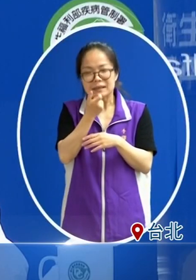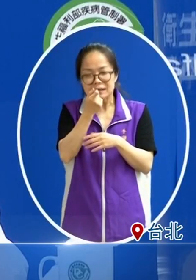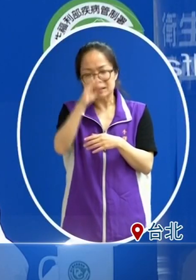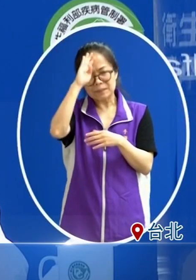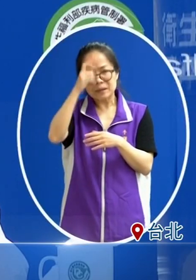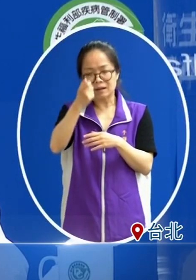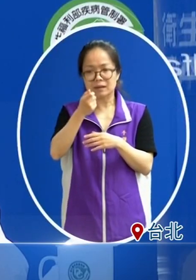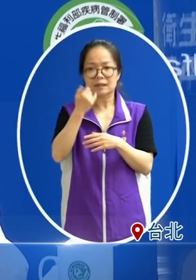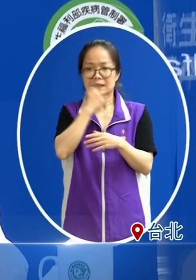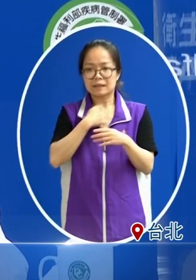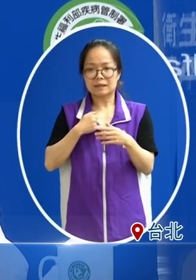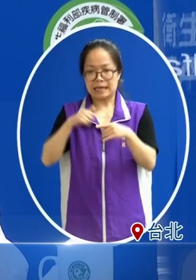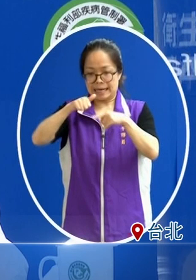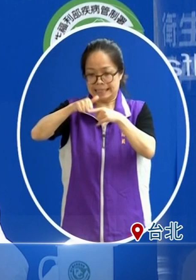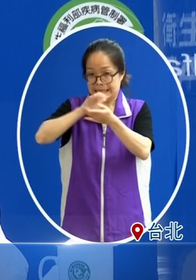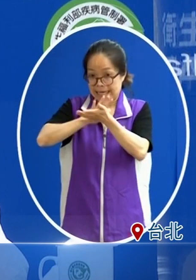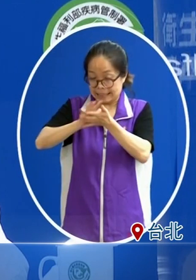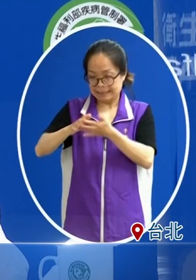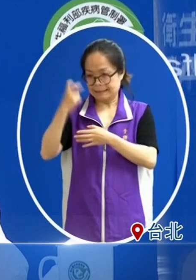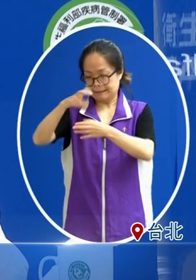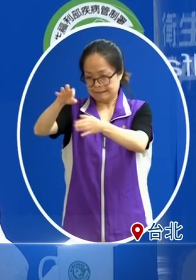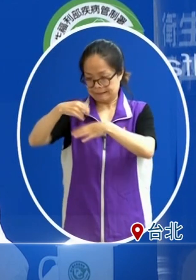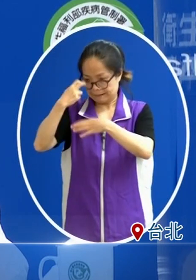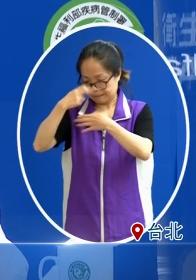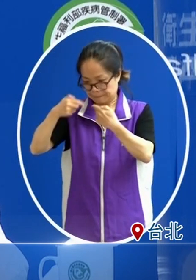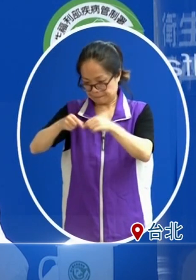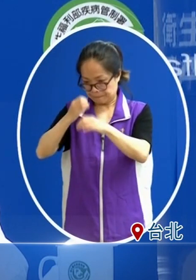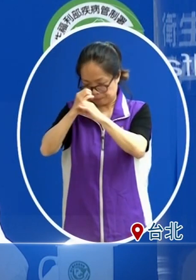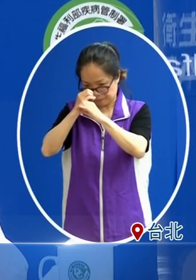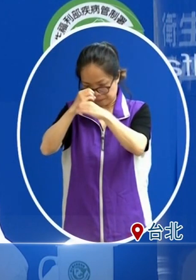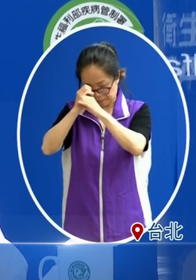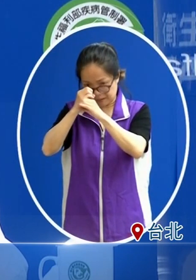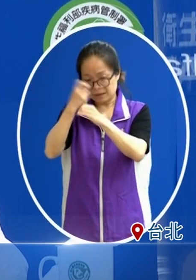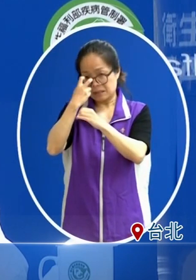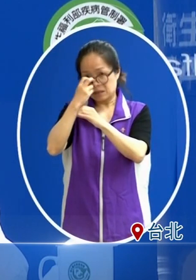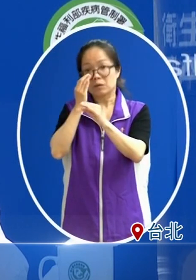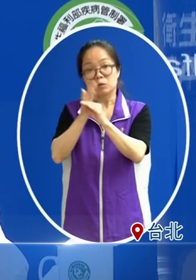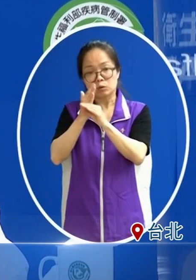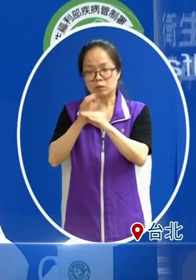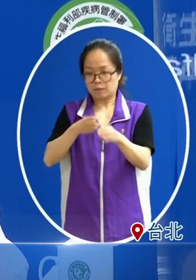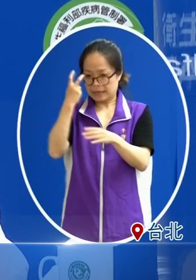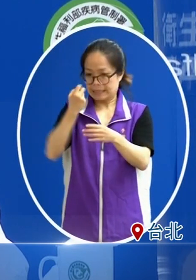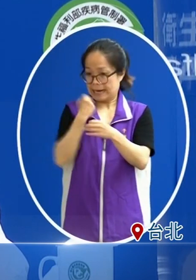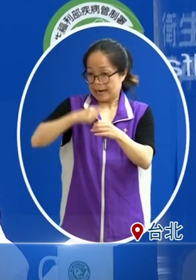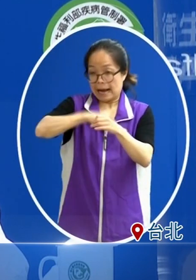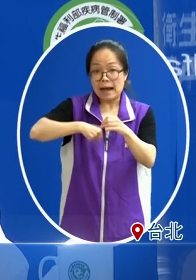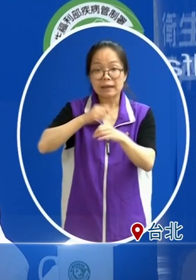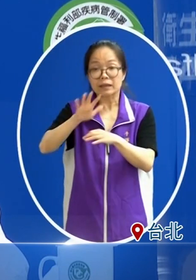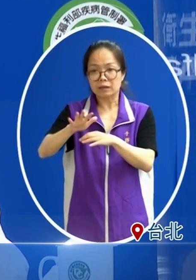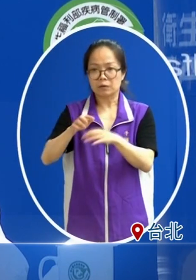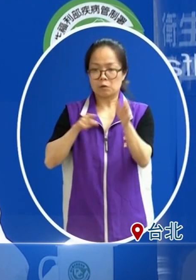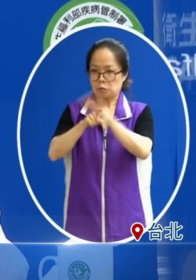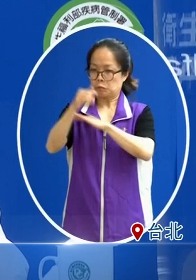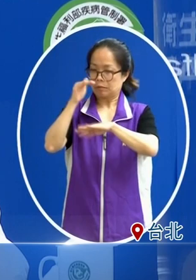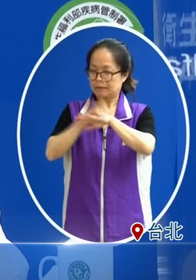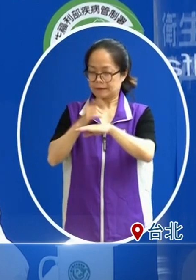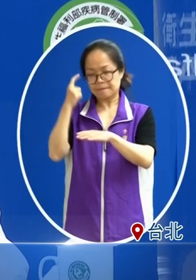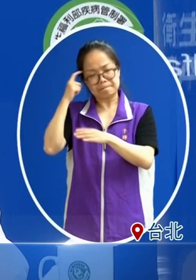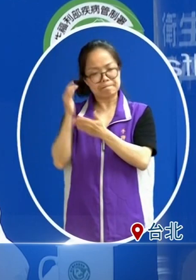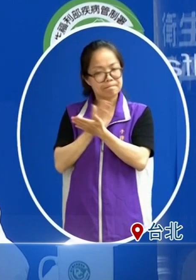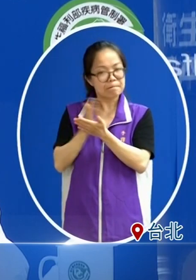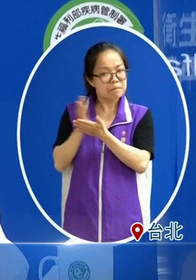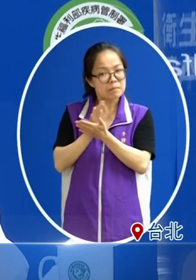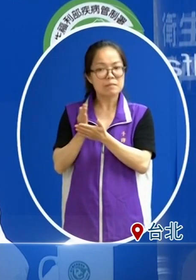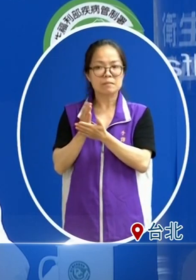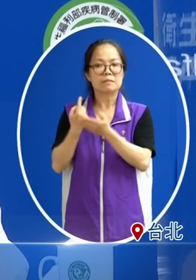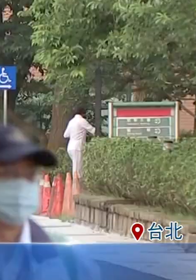在血清的检验里面，就血液的检验里面有抗体，那经过专家的判定，现在大概可能